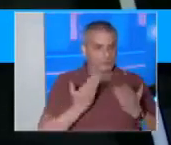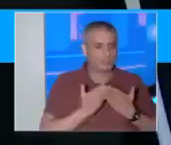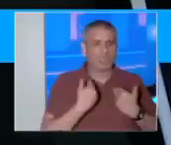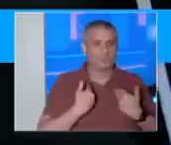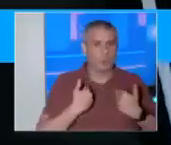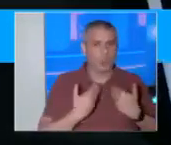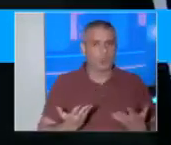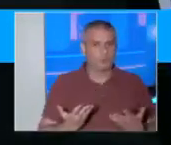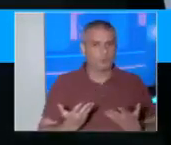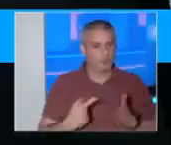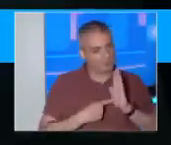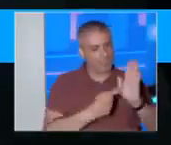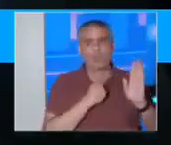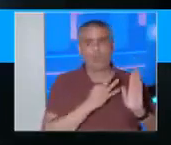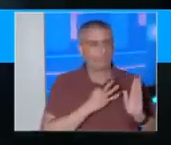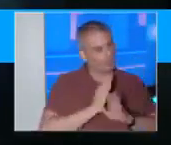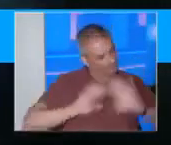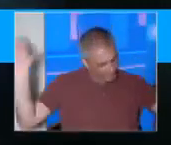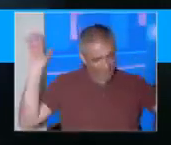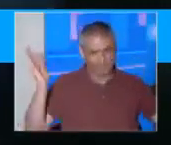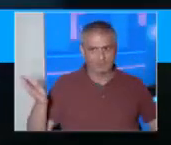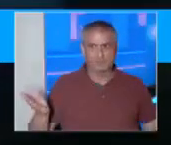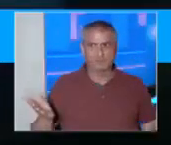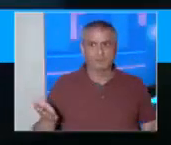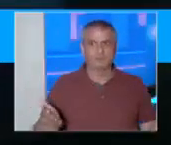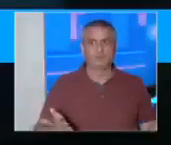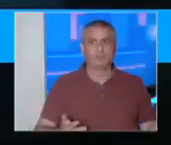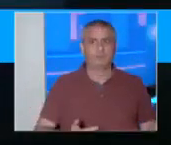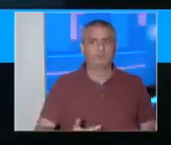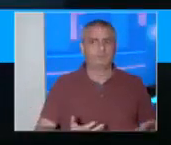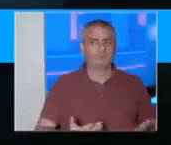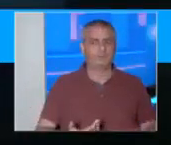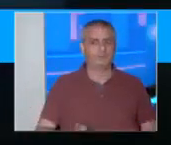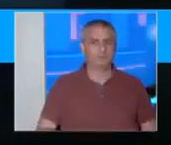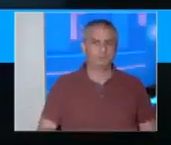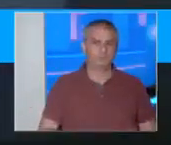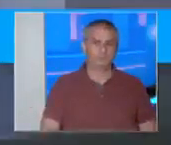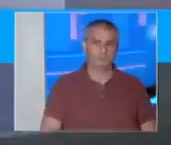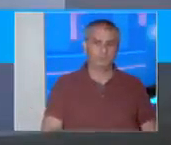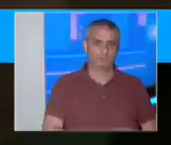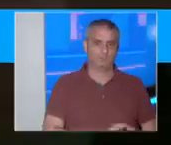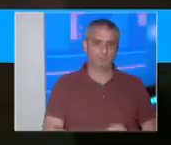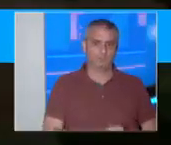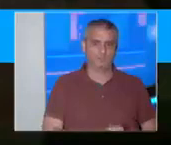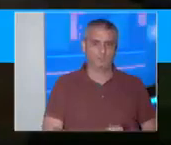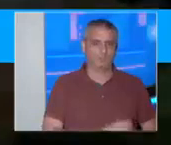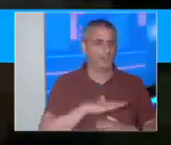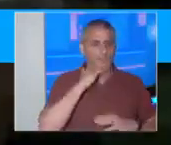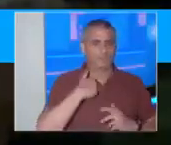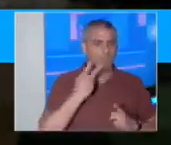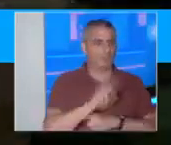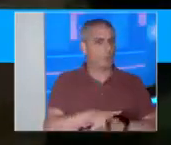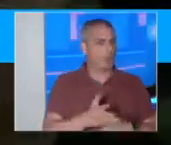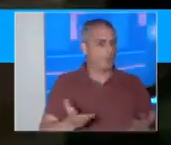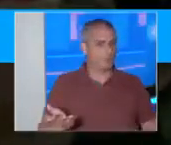לנו! כן. תשמיעו את הקול שלנו, די! נמאס! נמאס לנו למות חינם! נמאס לנו למות, כי